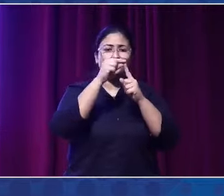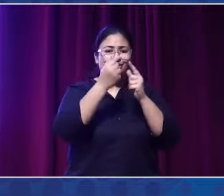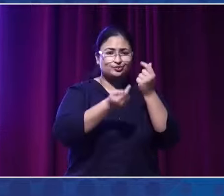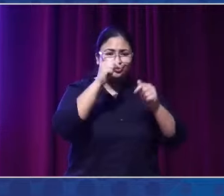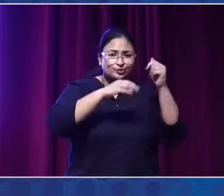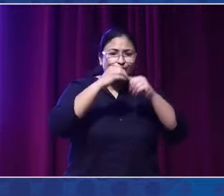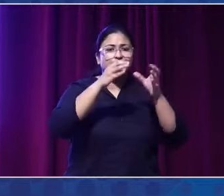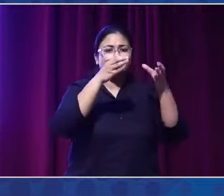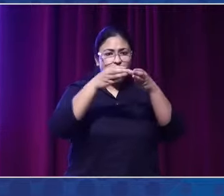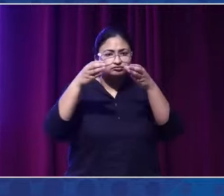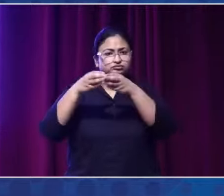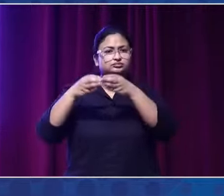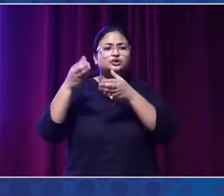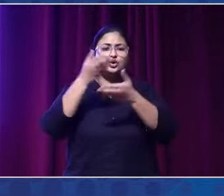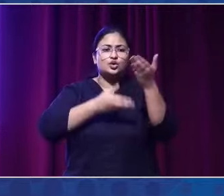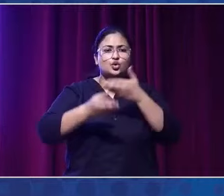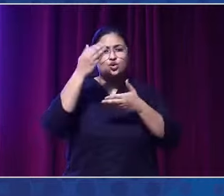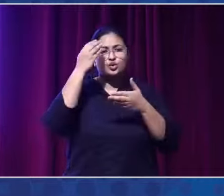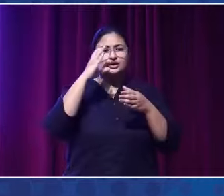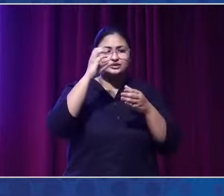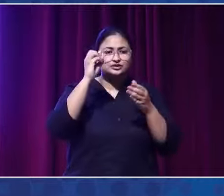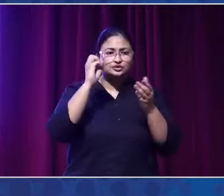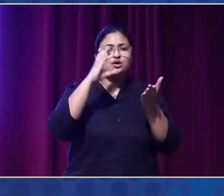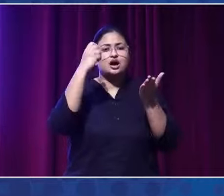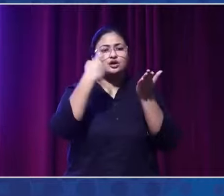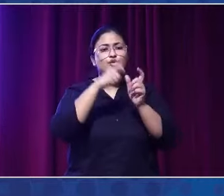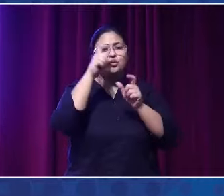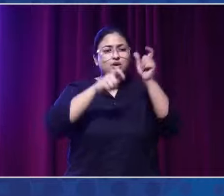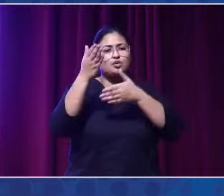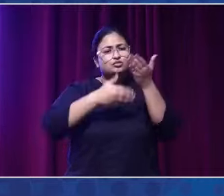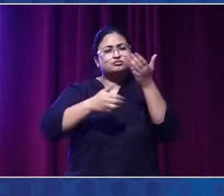आरओज डिस्ट्रिक्ट लेवल पे भी बुला बुला के बता चुके हैं, ट्रेन कर चुके हैं।